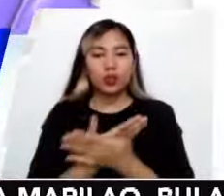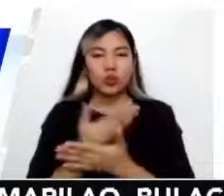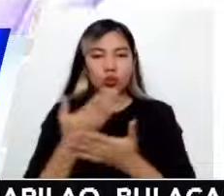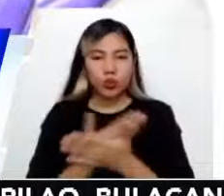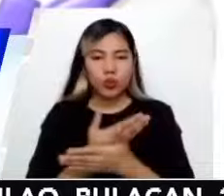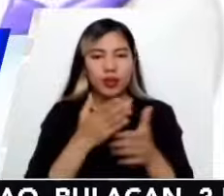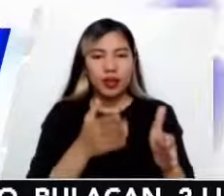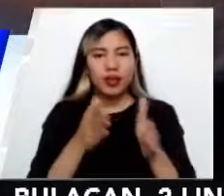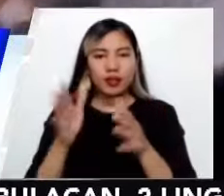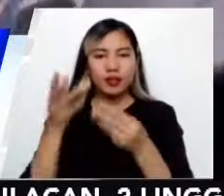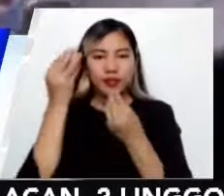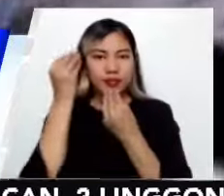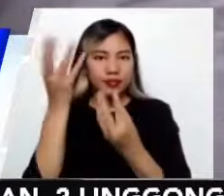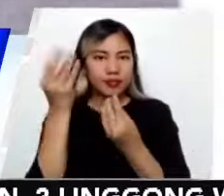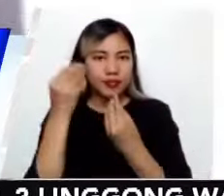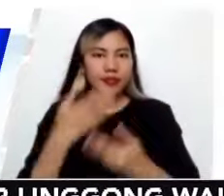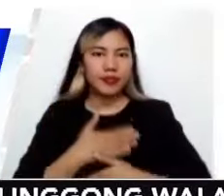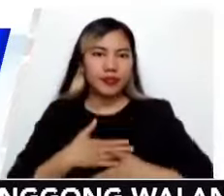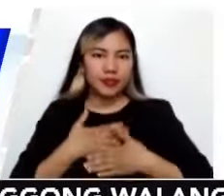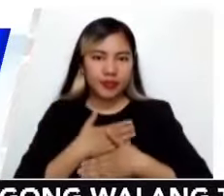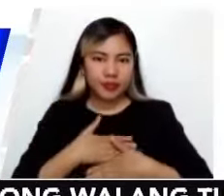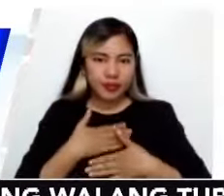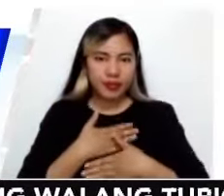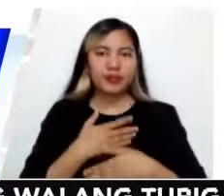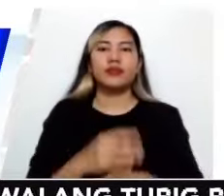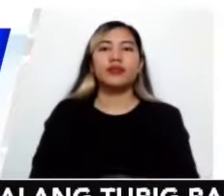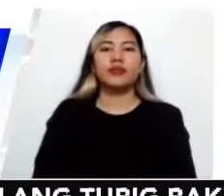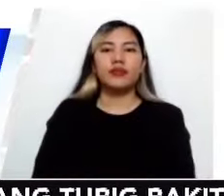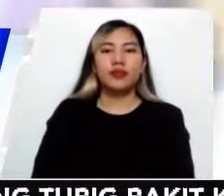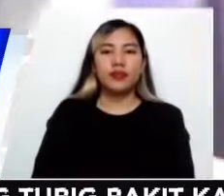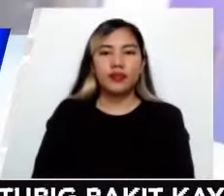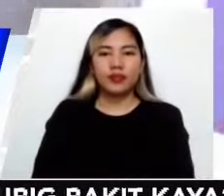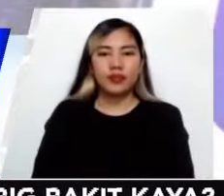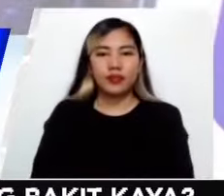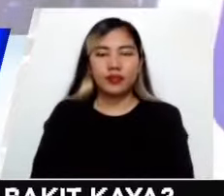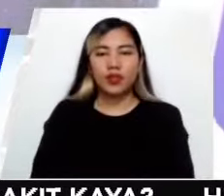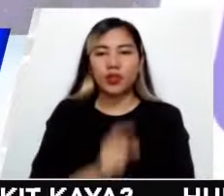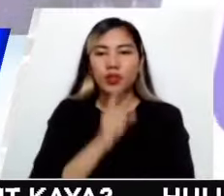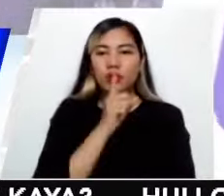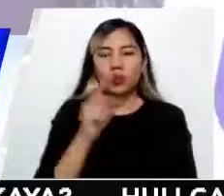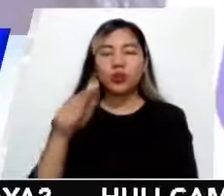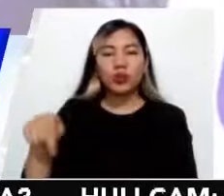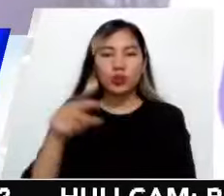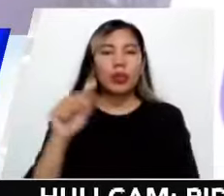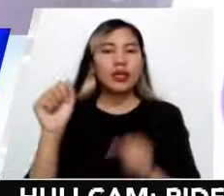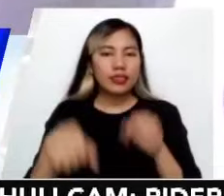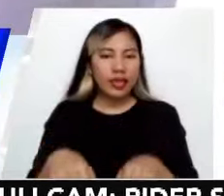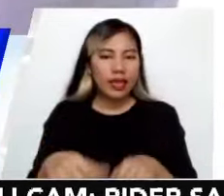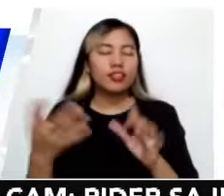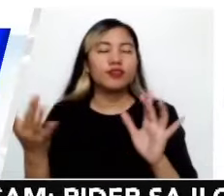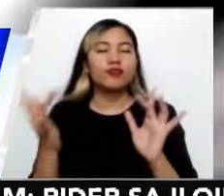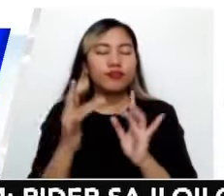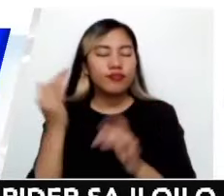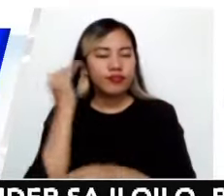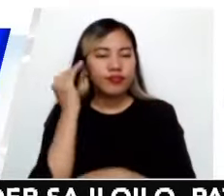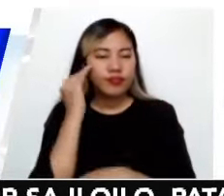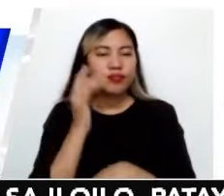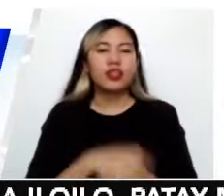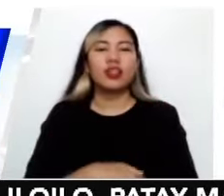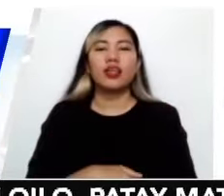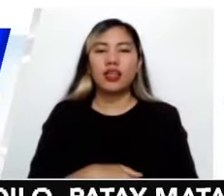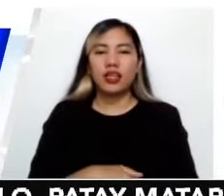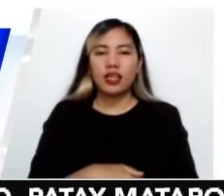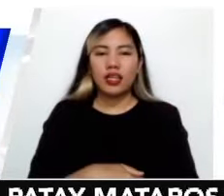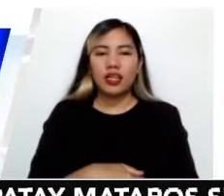kaalaman, trivias at discoveries na tiyak makakarelate ang publiko. Chika ni Kuya Kim, siguradong mag-e-enjoy